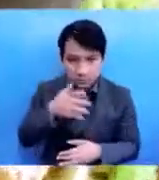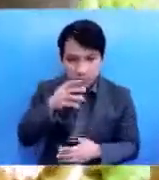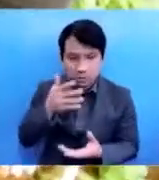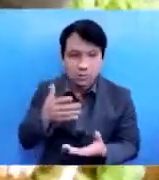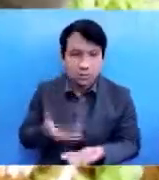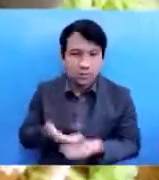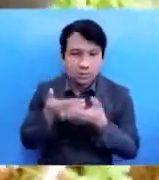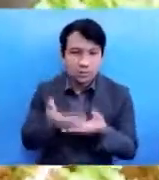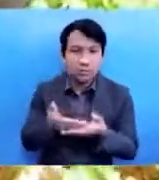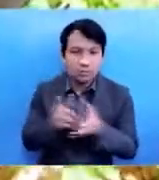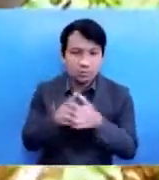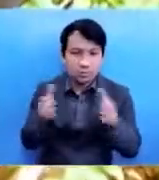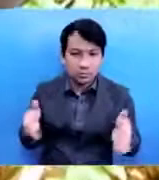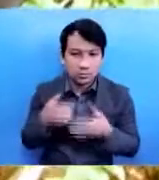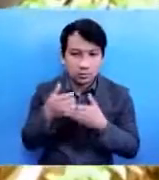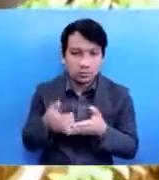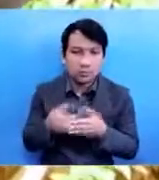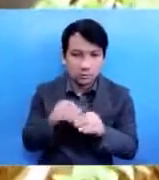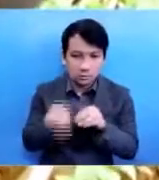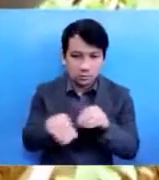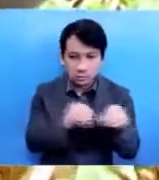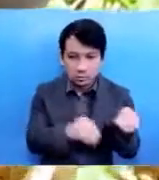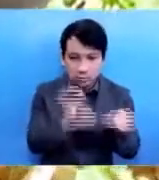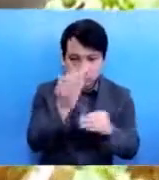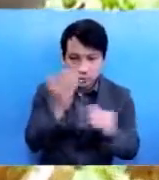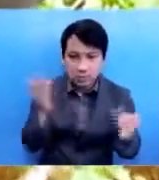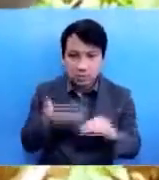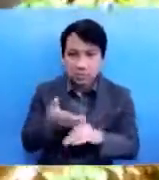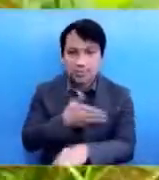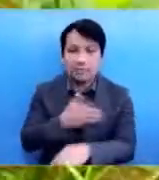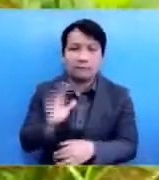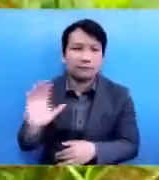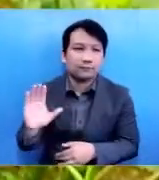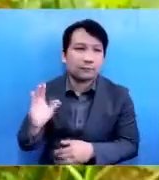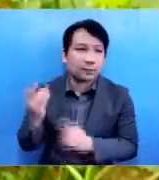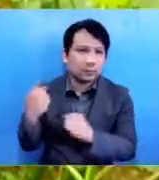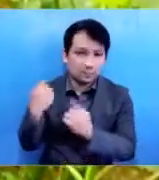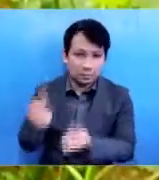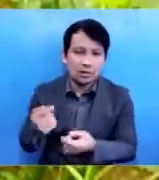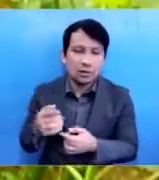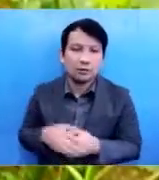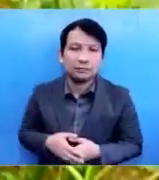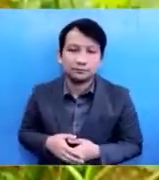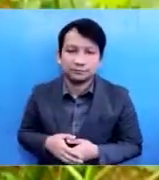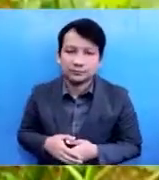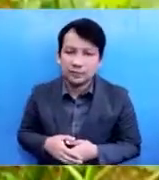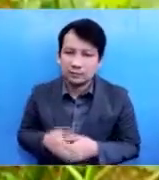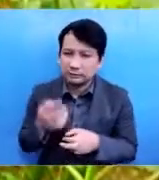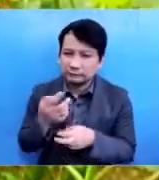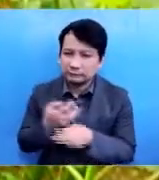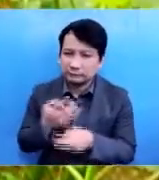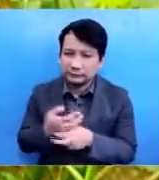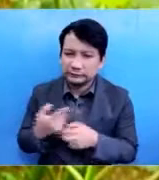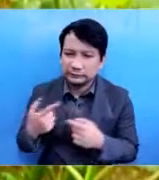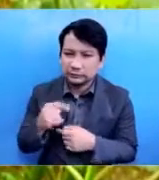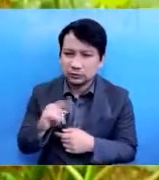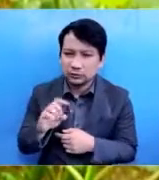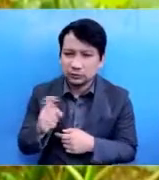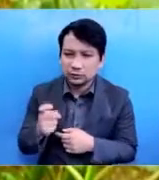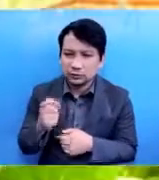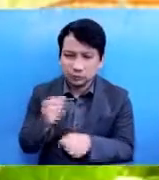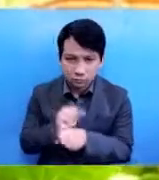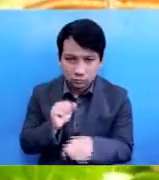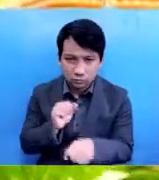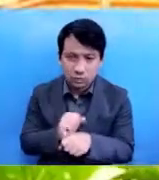raw ang naituro ng urban farming sa kanya. Before, sa office natin medyo masyadong toxic yung ng trabaho.